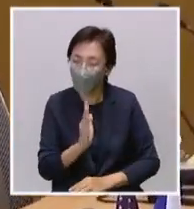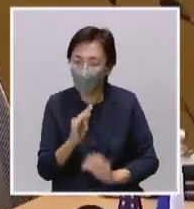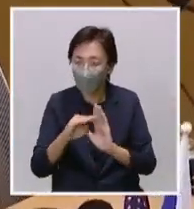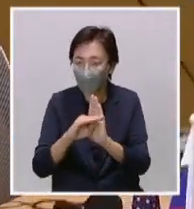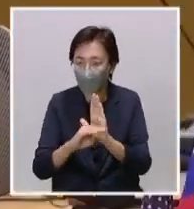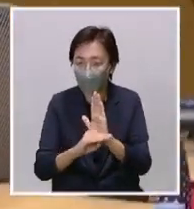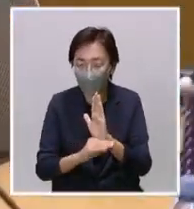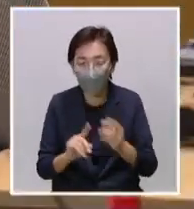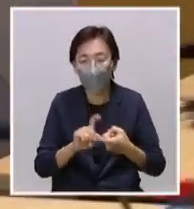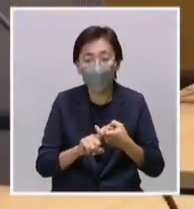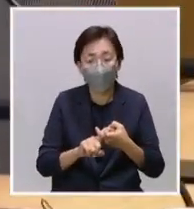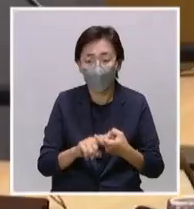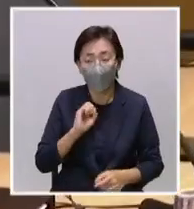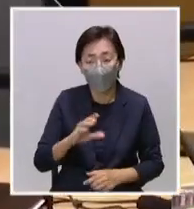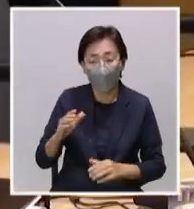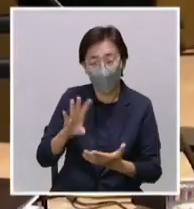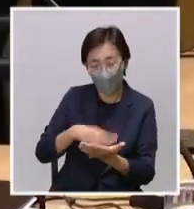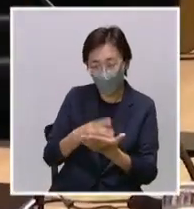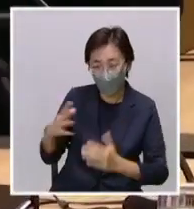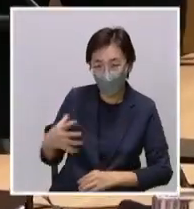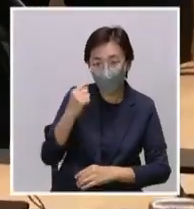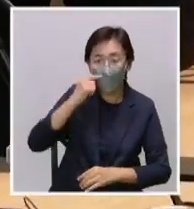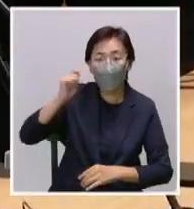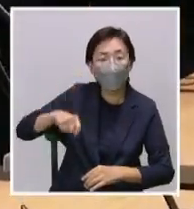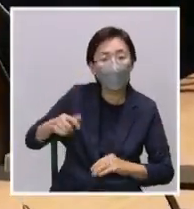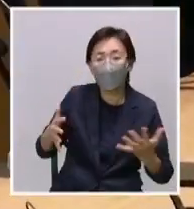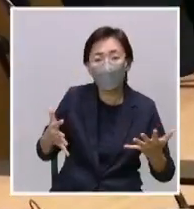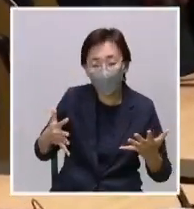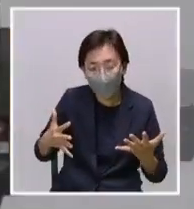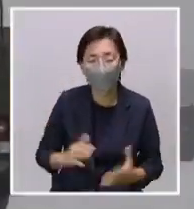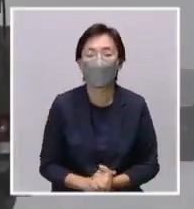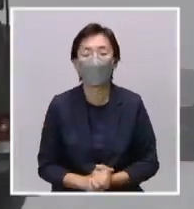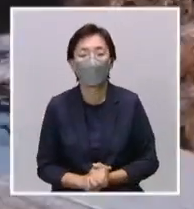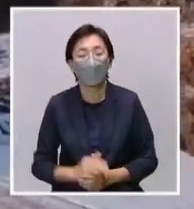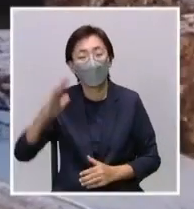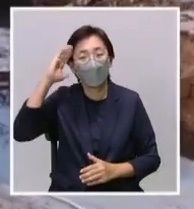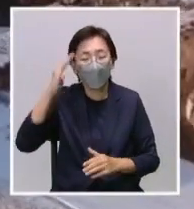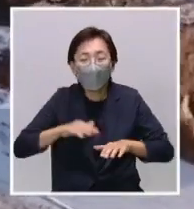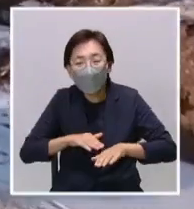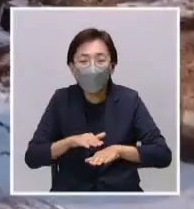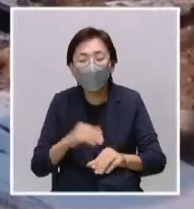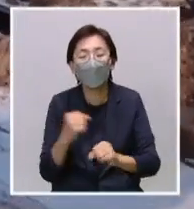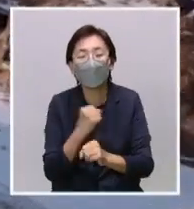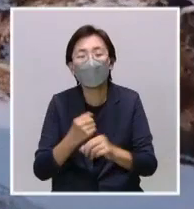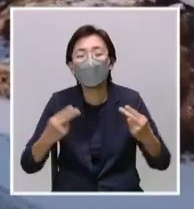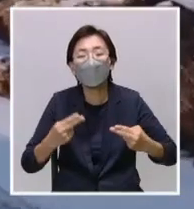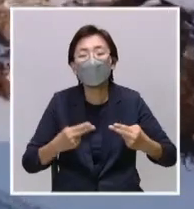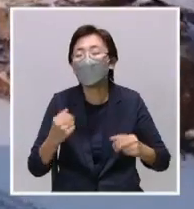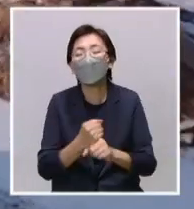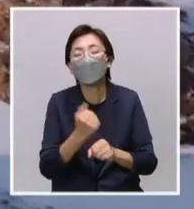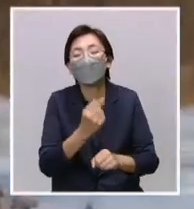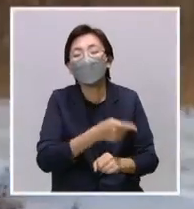ที่รัสเซียปฏิเสธว่าไม่ได้มีแผนรุกรานยูเครนและการเคลื่อนไหวทางทหารนั้นเป็นการซ้อมรบตามปกติ